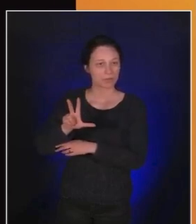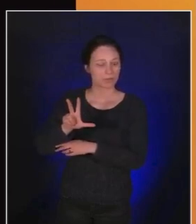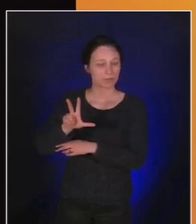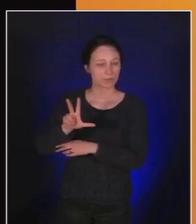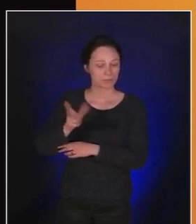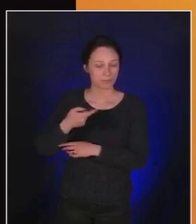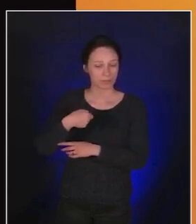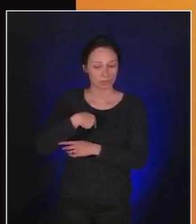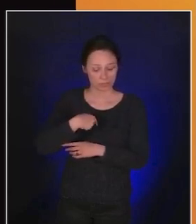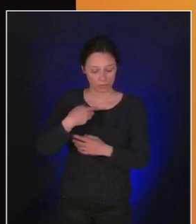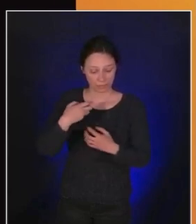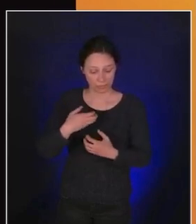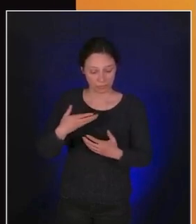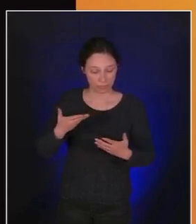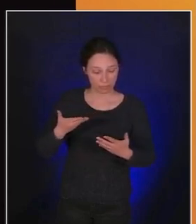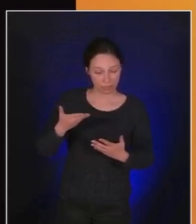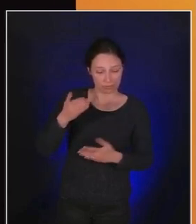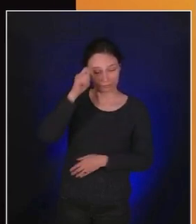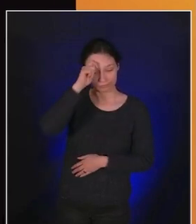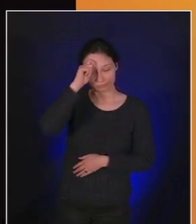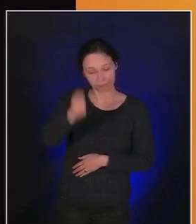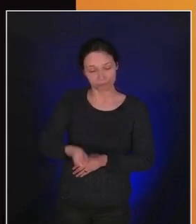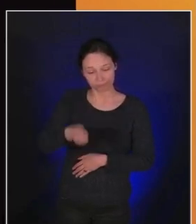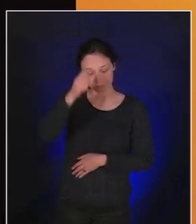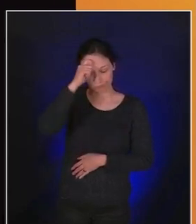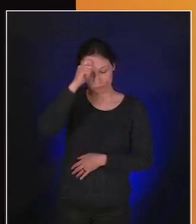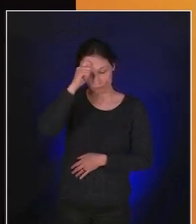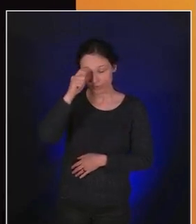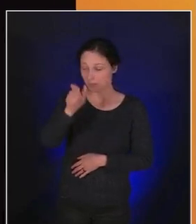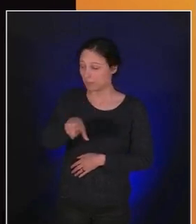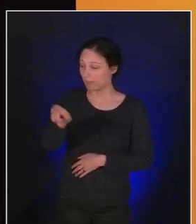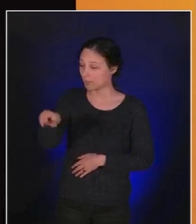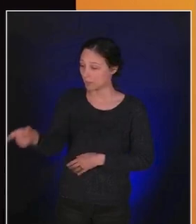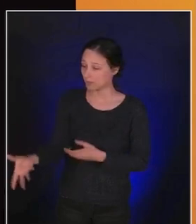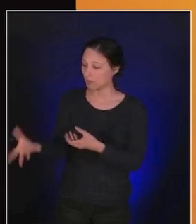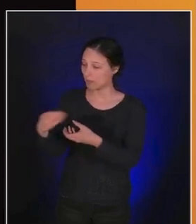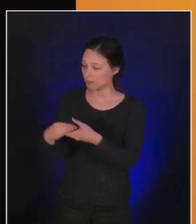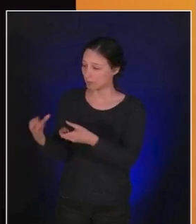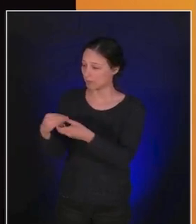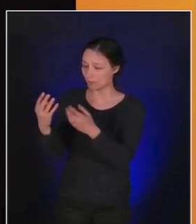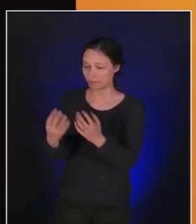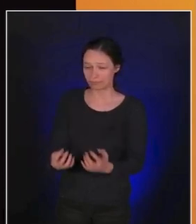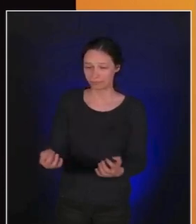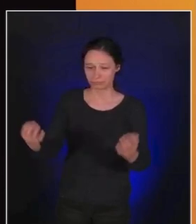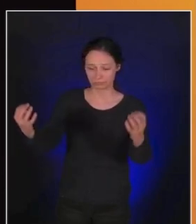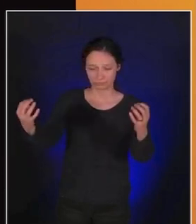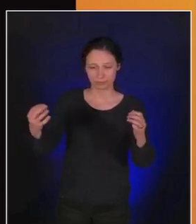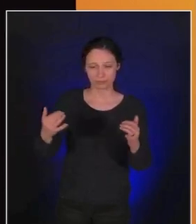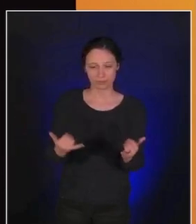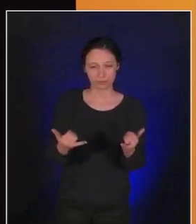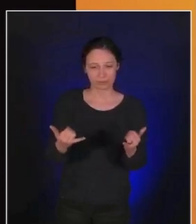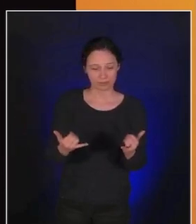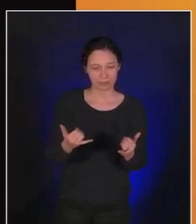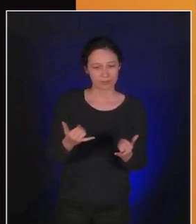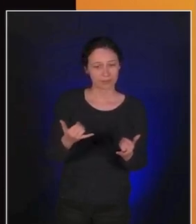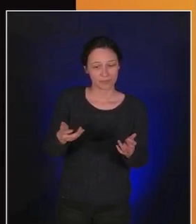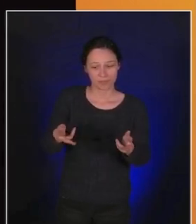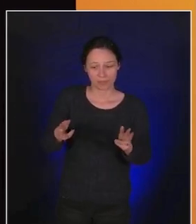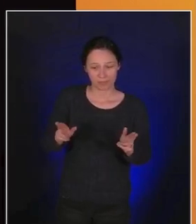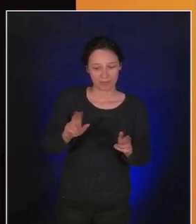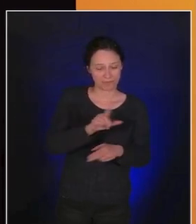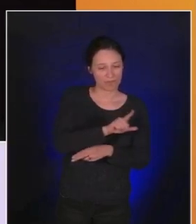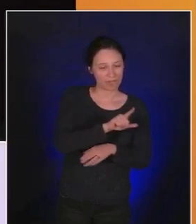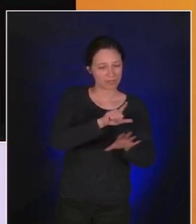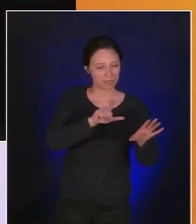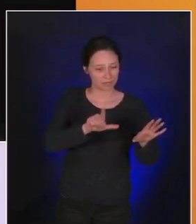Nous saluons les participants du 53e congrès de la CGT qui se tient du 27 au 31 mars